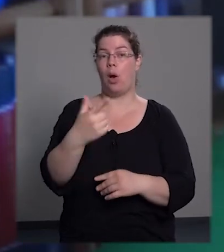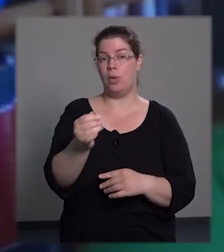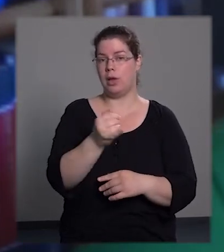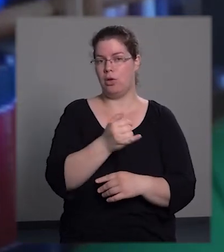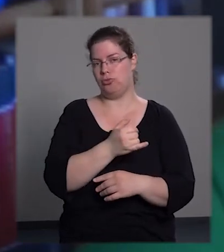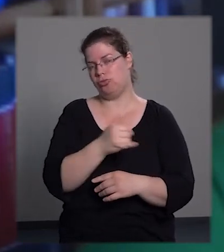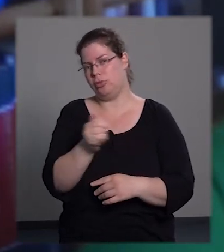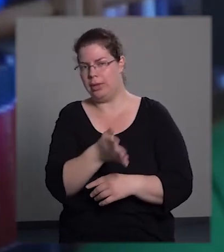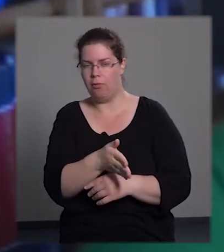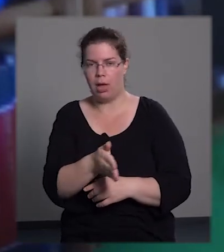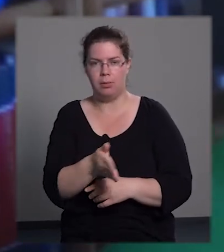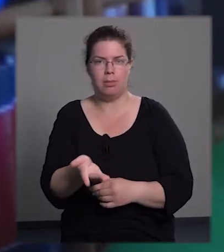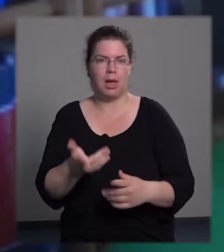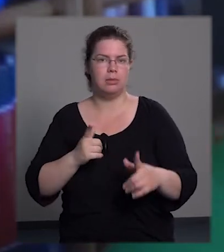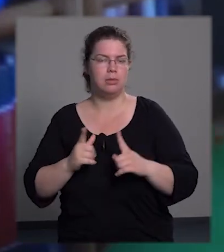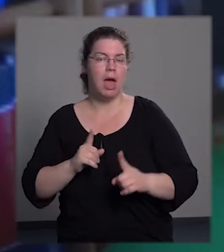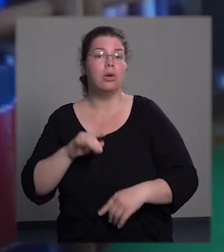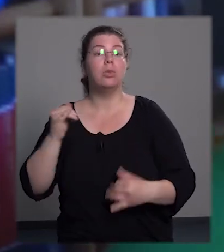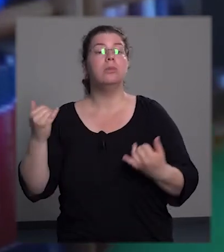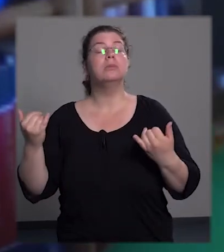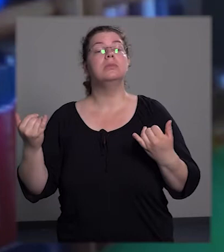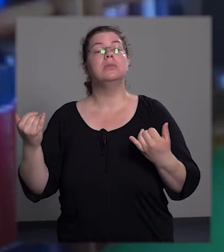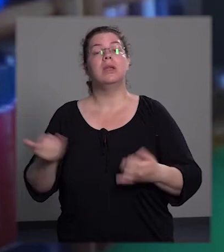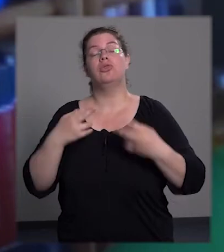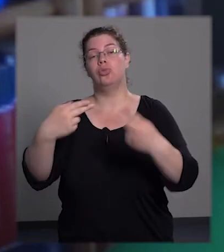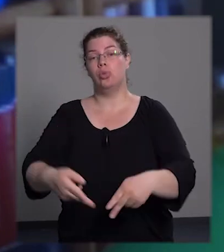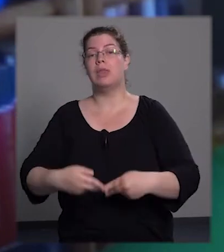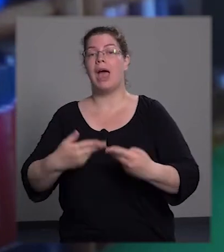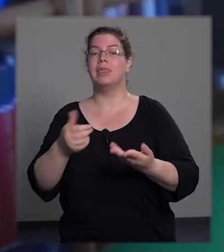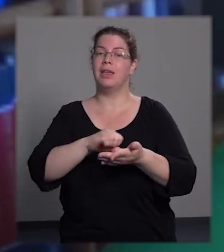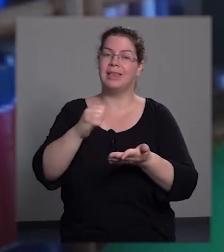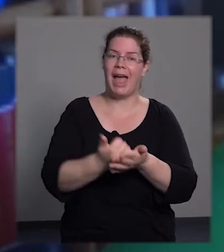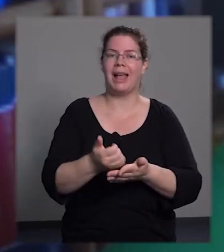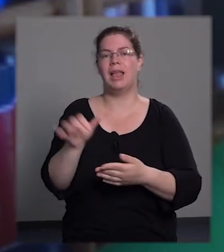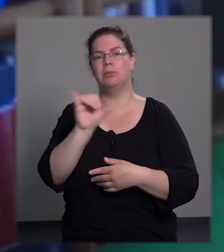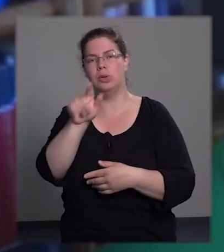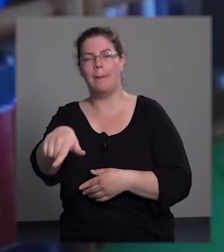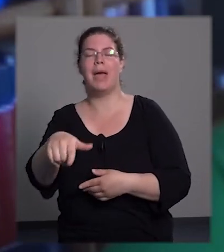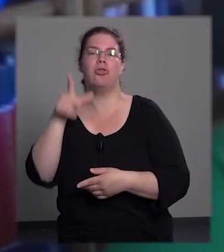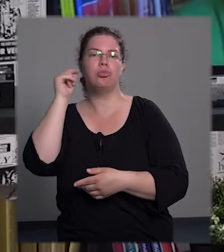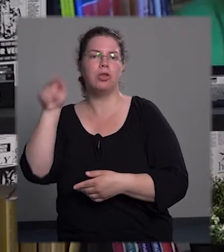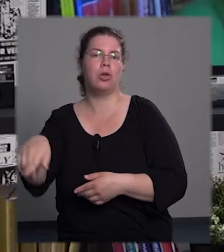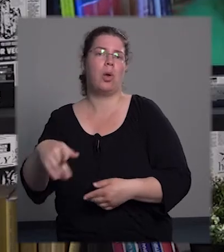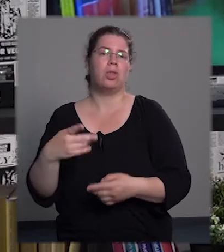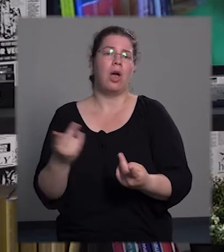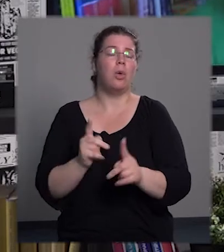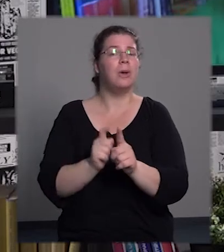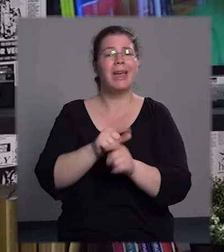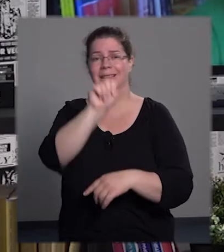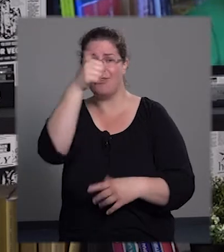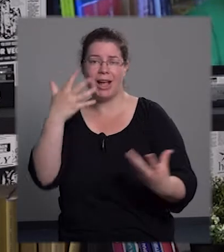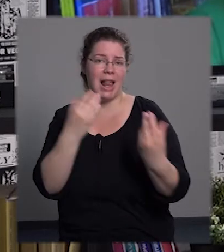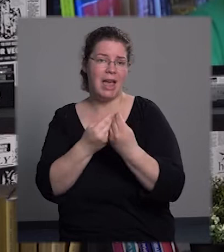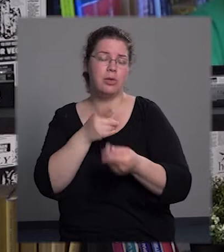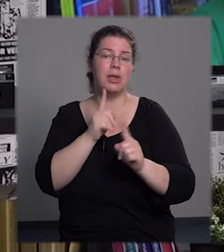most, és utána került Szegedre, Budapestre, Miskolcra, ahol olyan nevekkel játszott együtt, mint